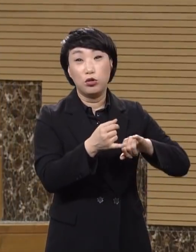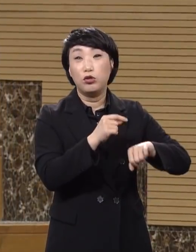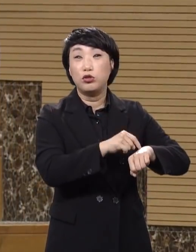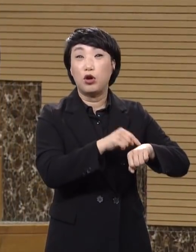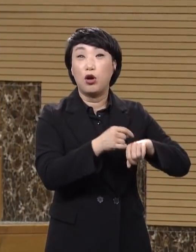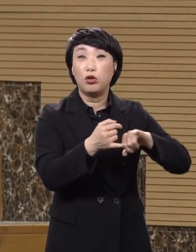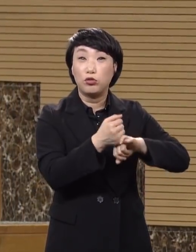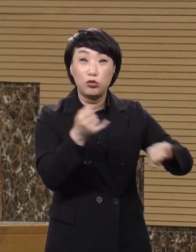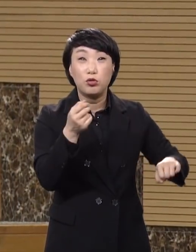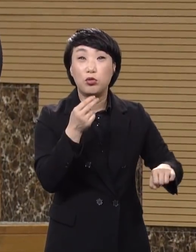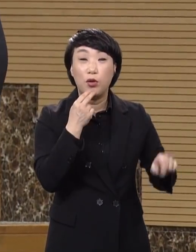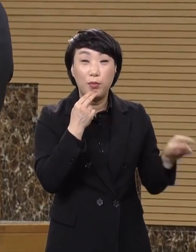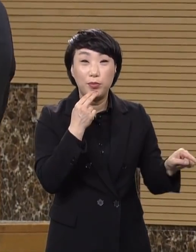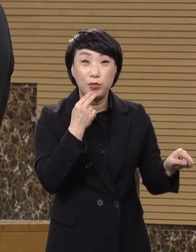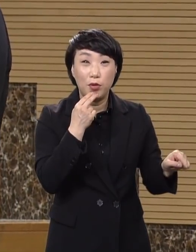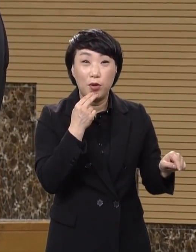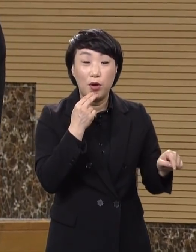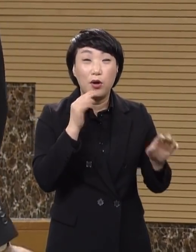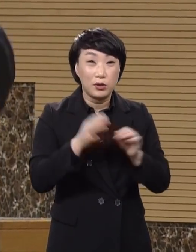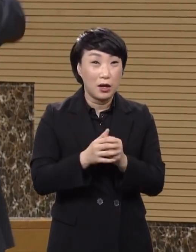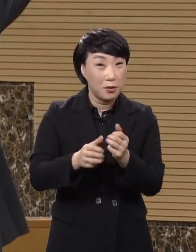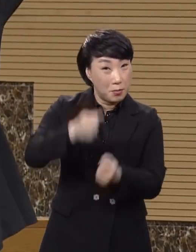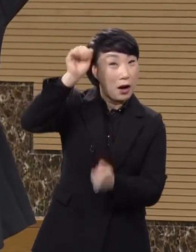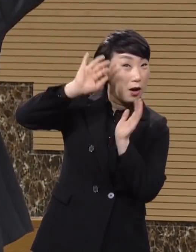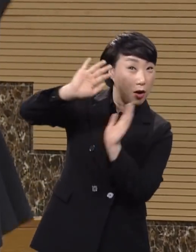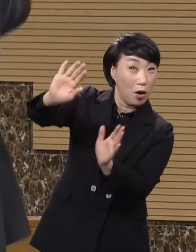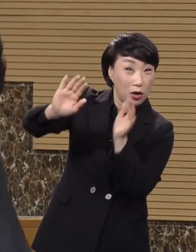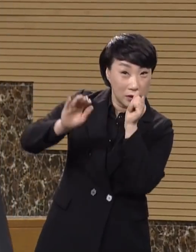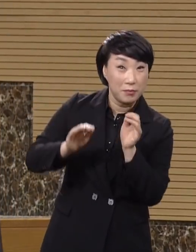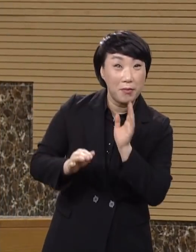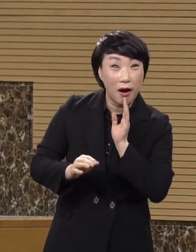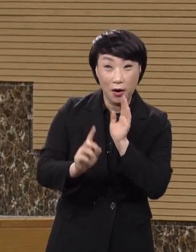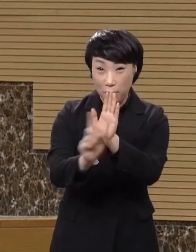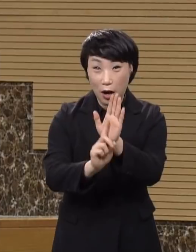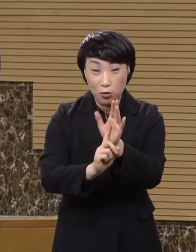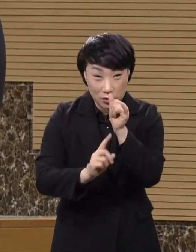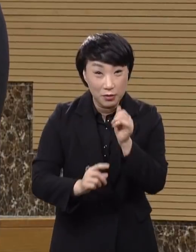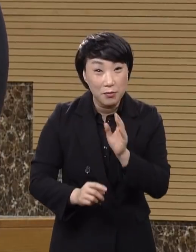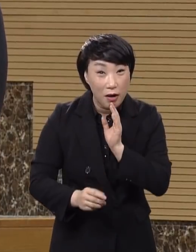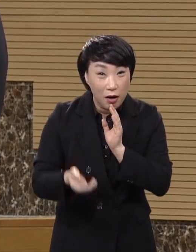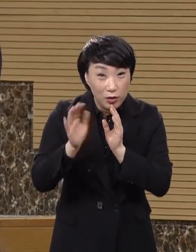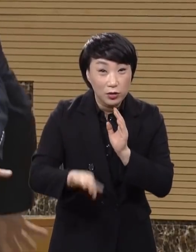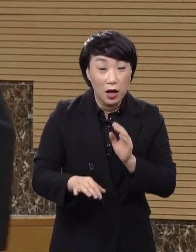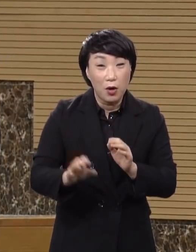어김없이 그저 방을 붙여서 벽보를 붙였던 말든